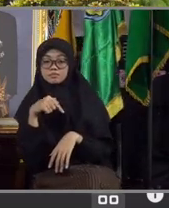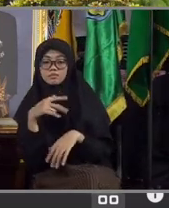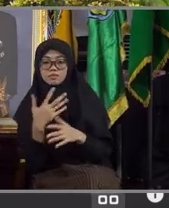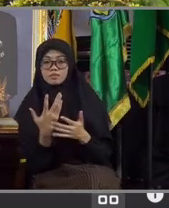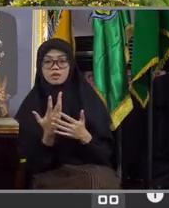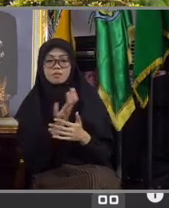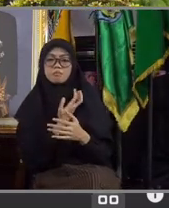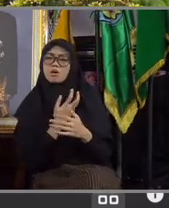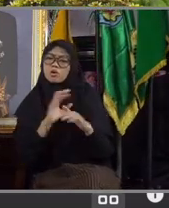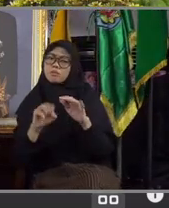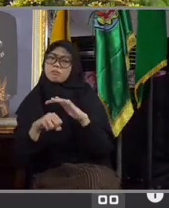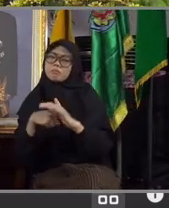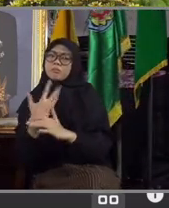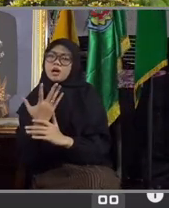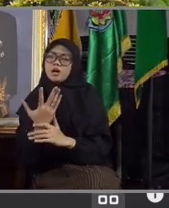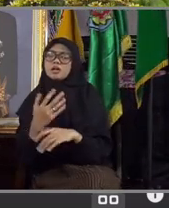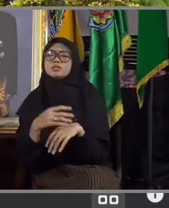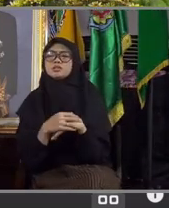mau dikembangkan,